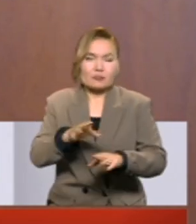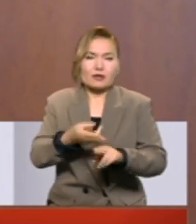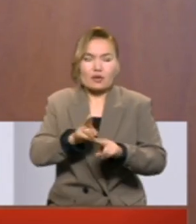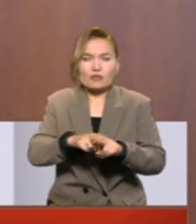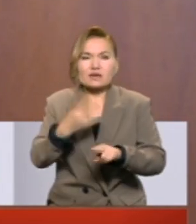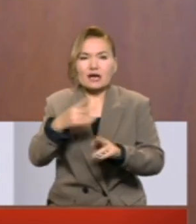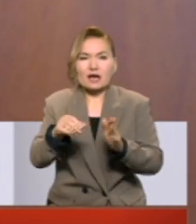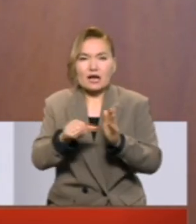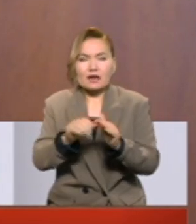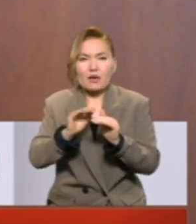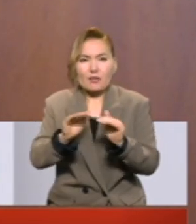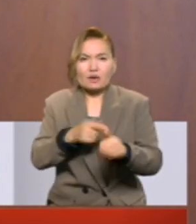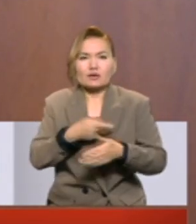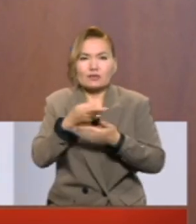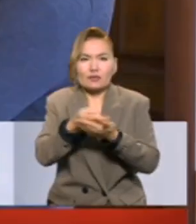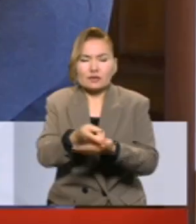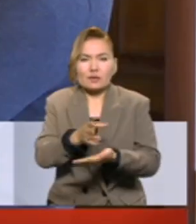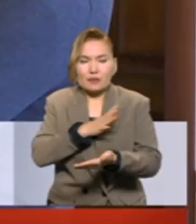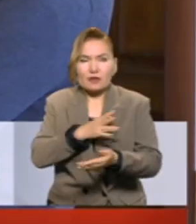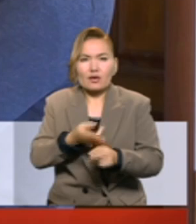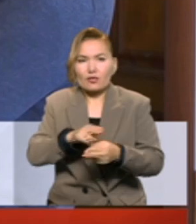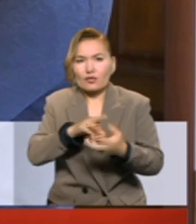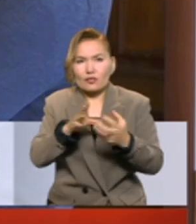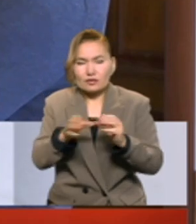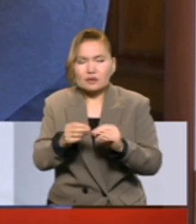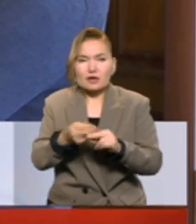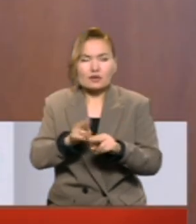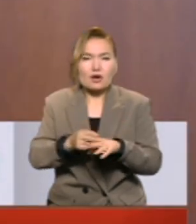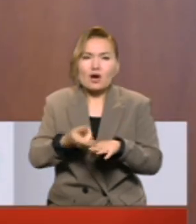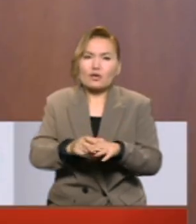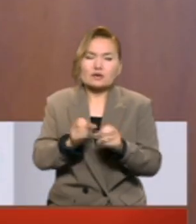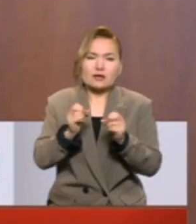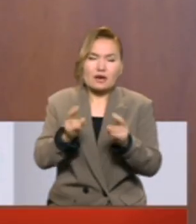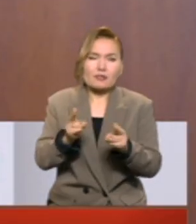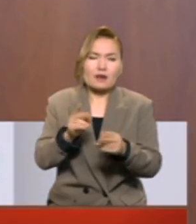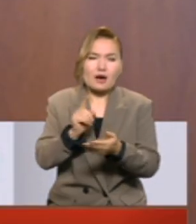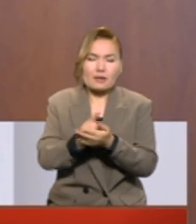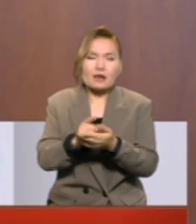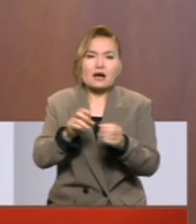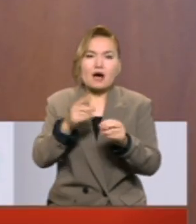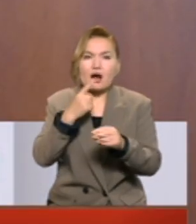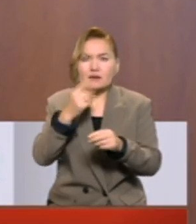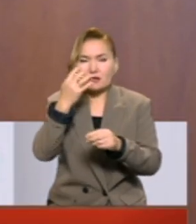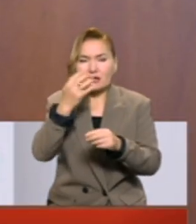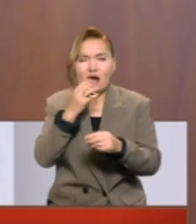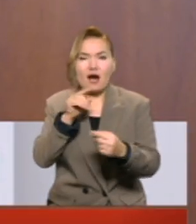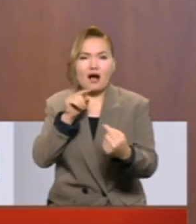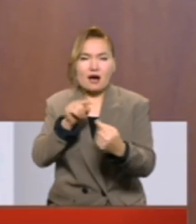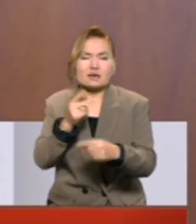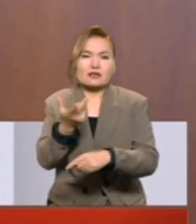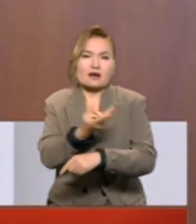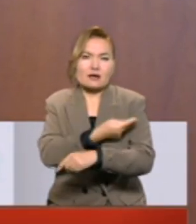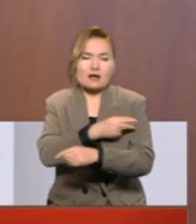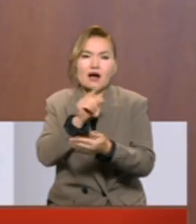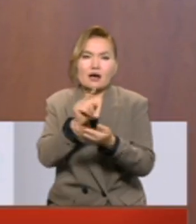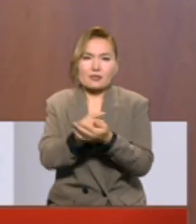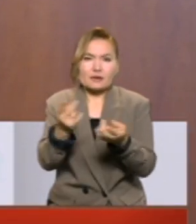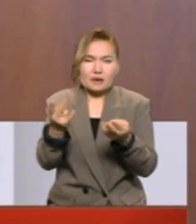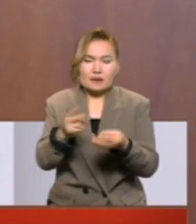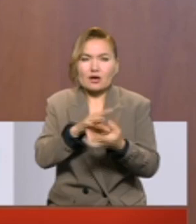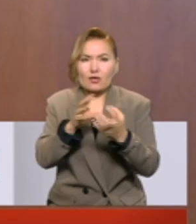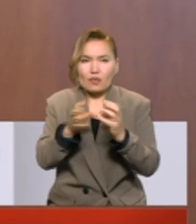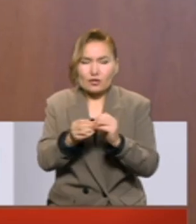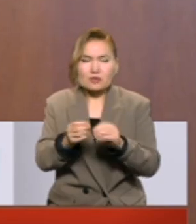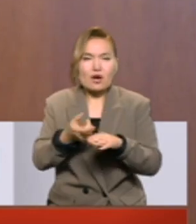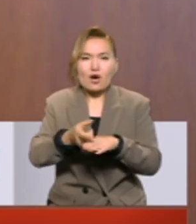46 адамның ауруға ұшыраған, 36-сы екпе алмаған. Қызылшаға қарсы арнайы ем жоқ. Сондықтан бұның бірден